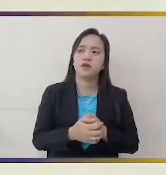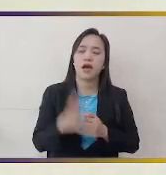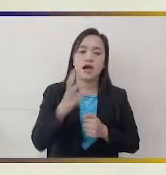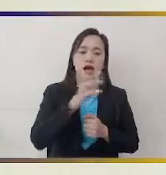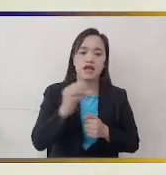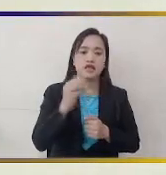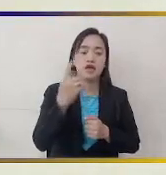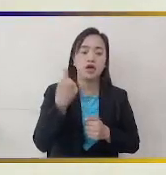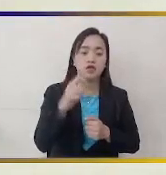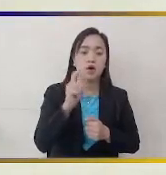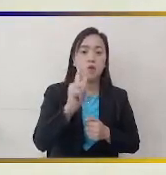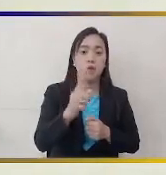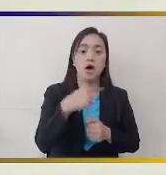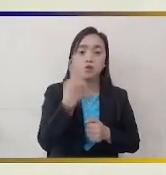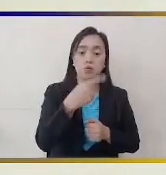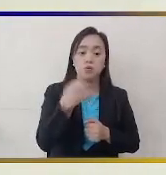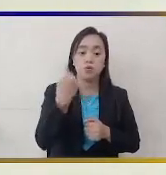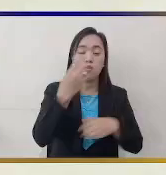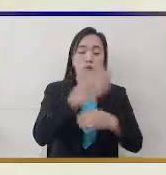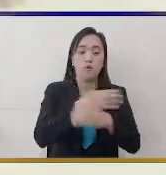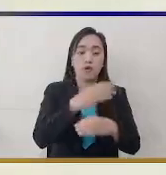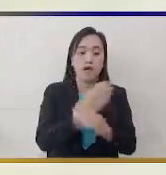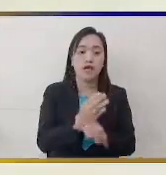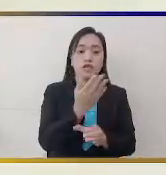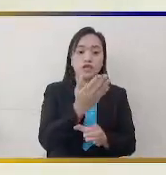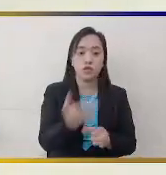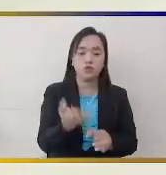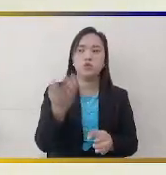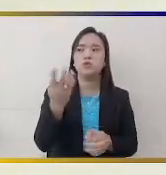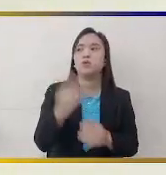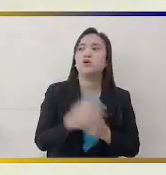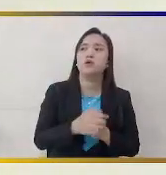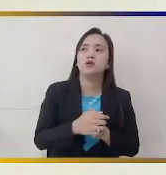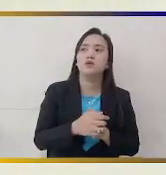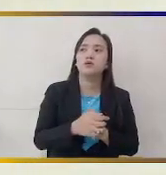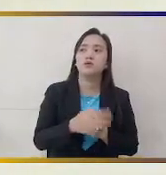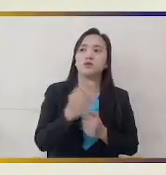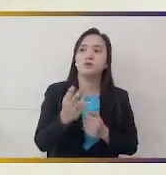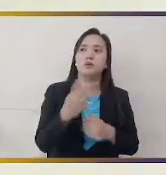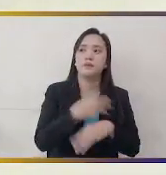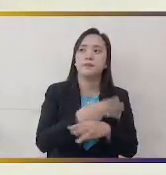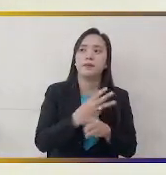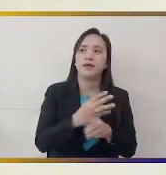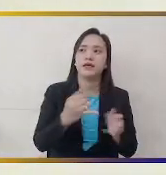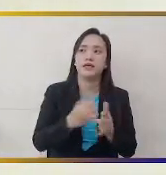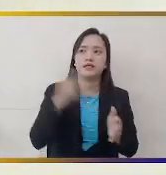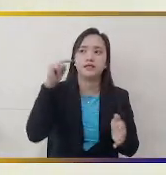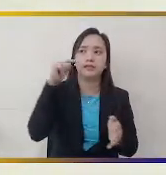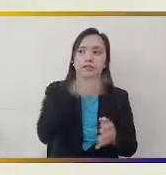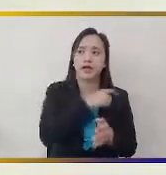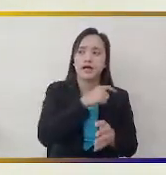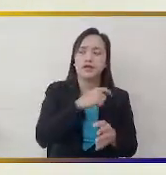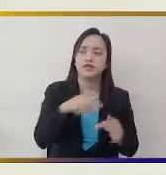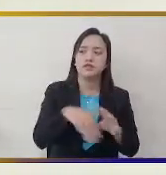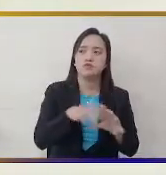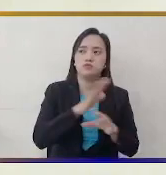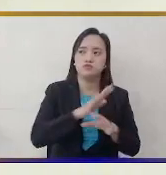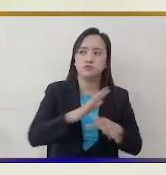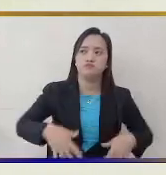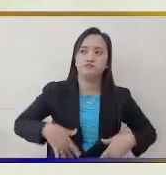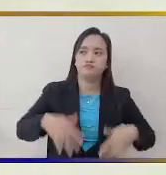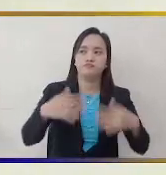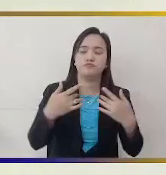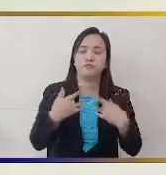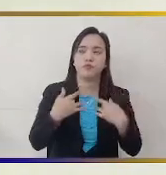no napakahirap magsinungaling ka na sa tao bagamat ito'y kasalanan Huwag mo lang pagsisinungalingan ang Diyos